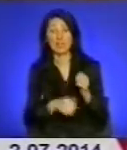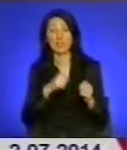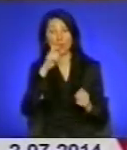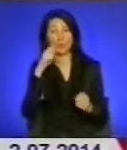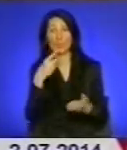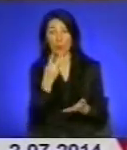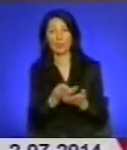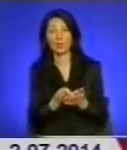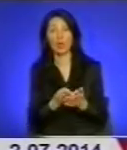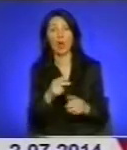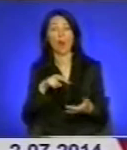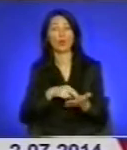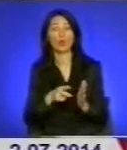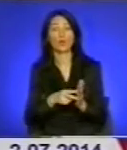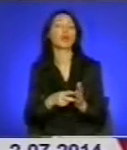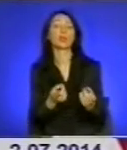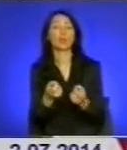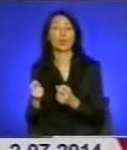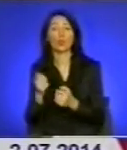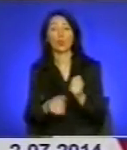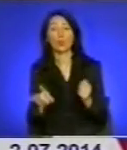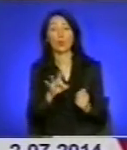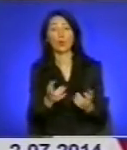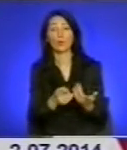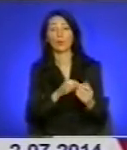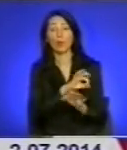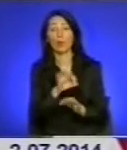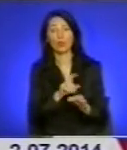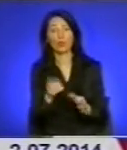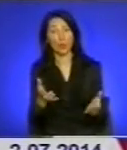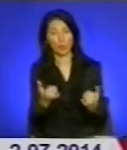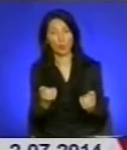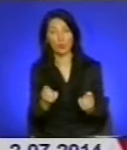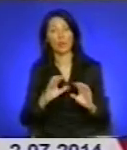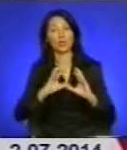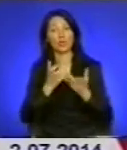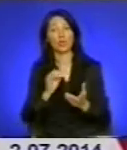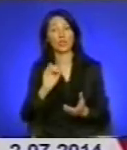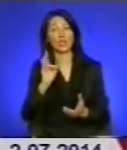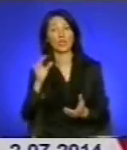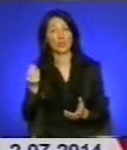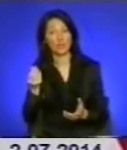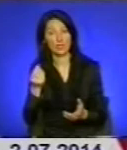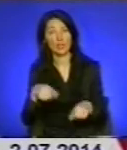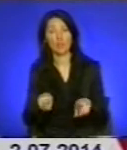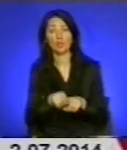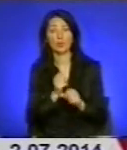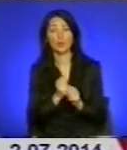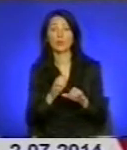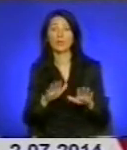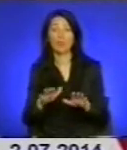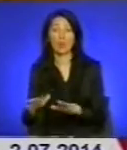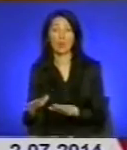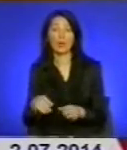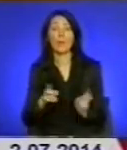пропонували залучити в кожному районі кілька проектів щоби отримати міжнародні інвестиції а також працювати з місцевими підприємцями